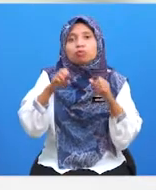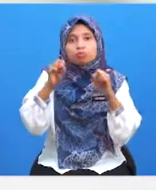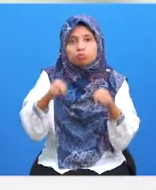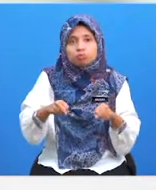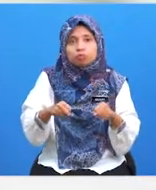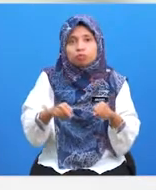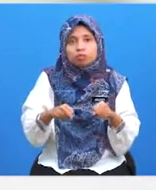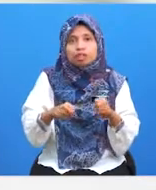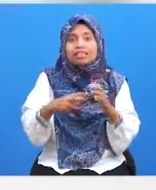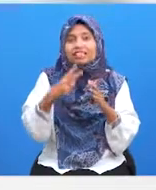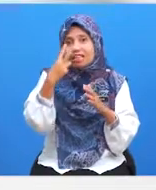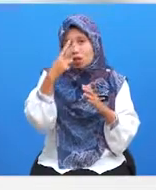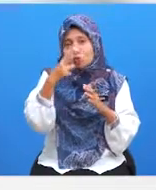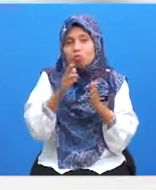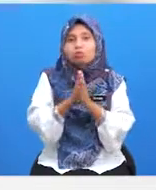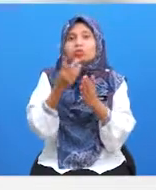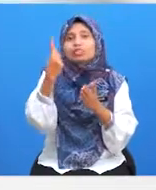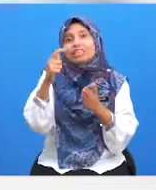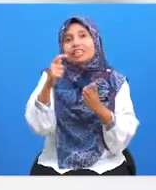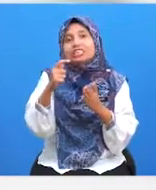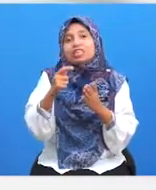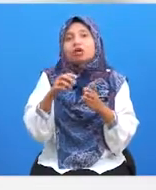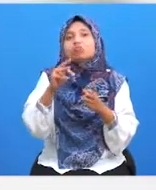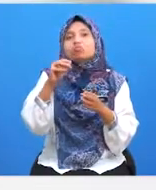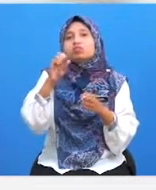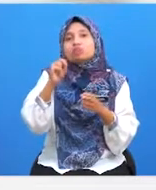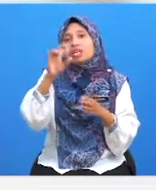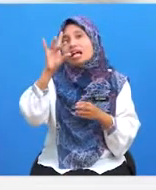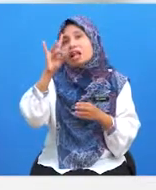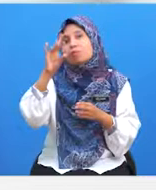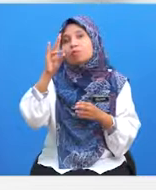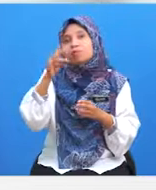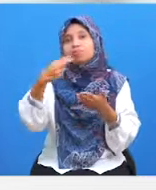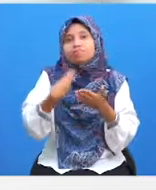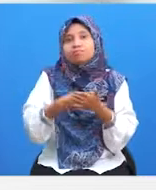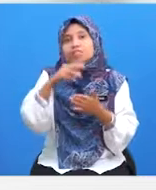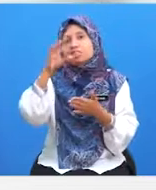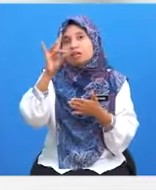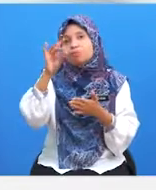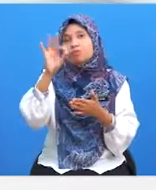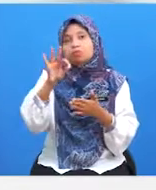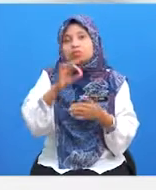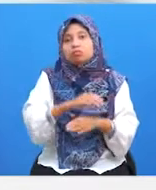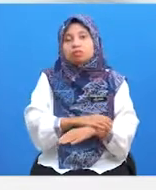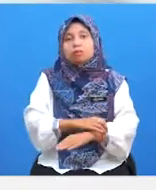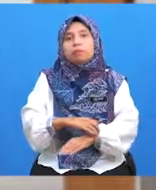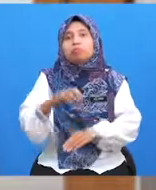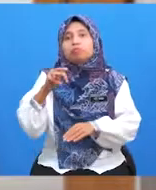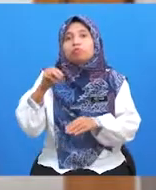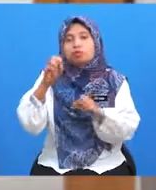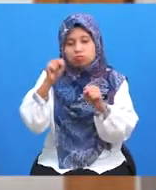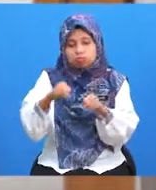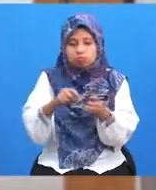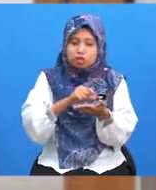merujuk buku teks perniagaan tingkat tempat dimuka surat 87 hingga 89 murid-murid boleh